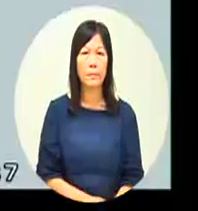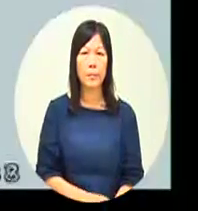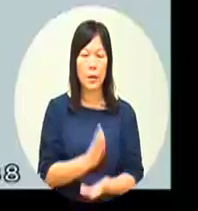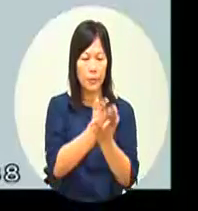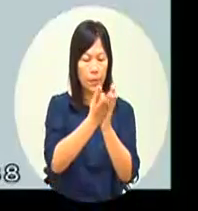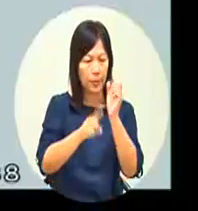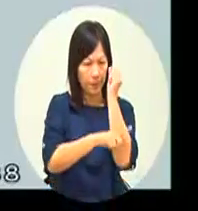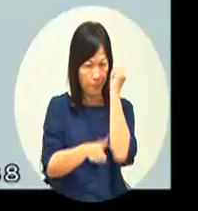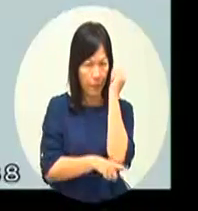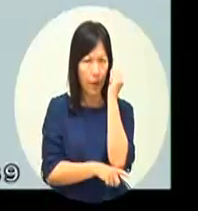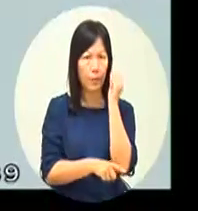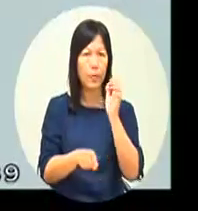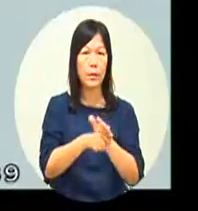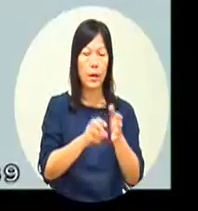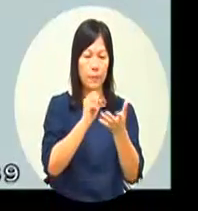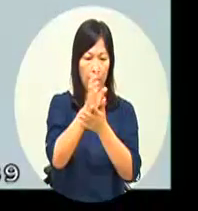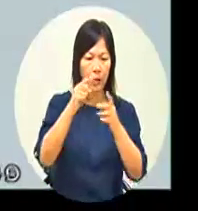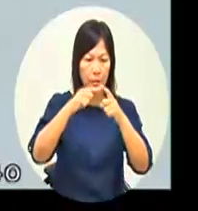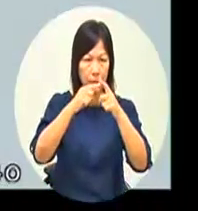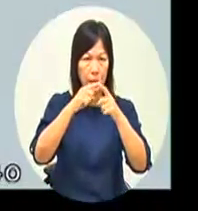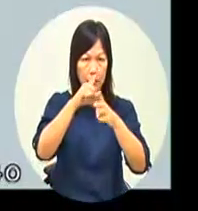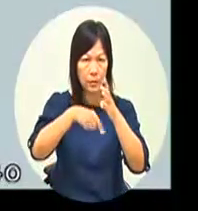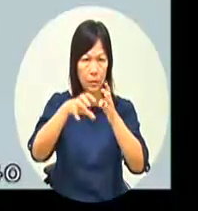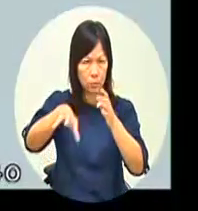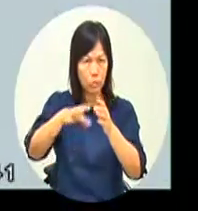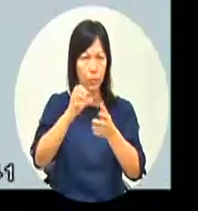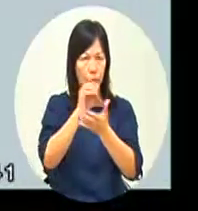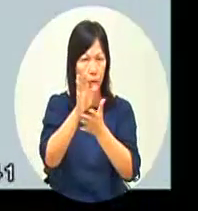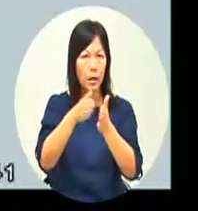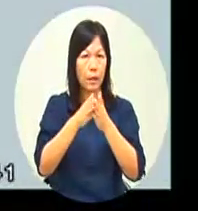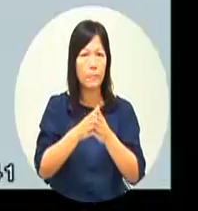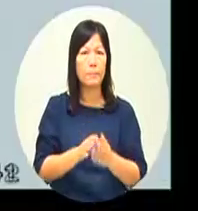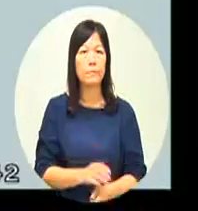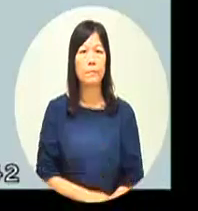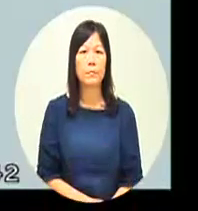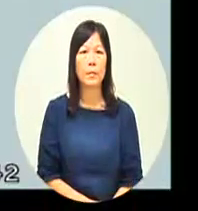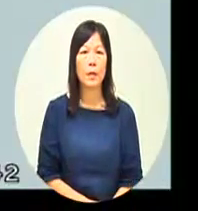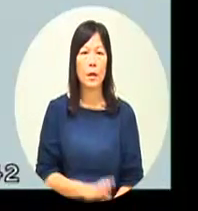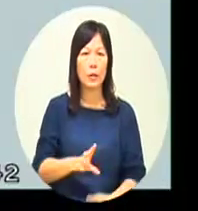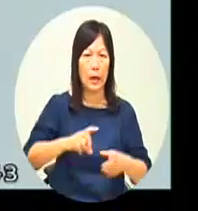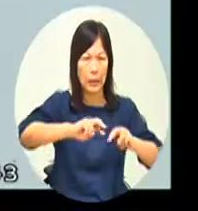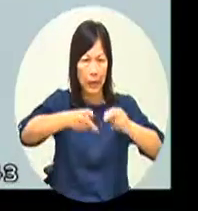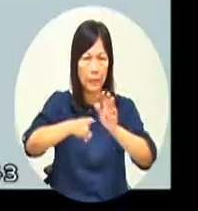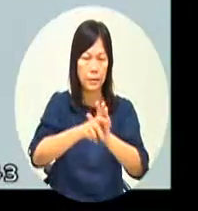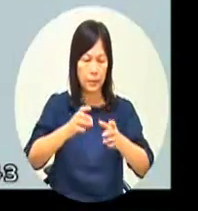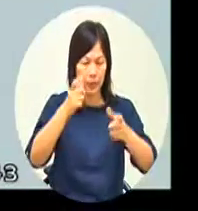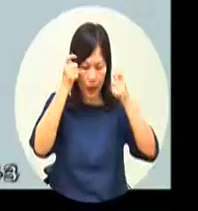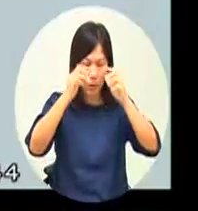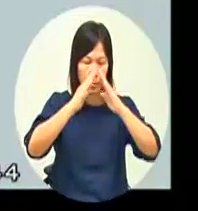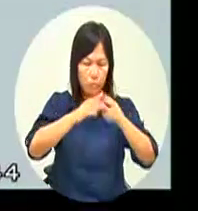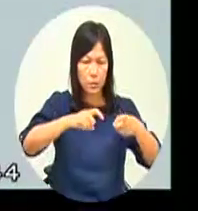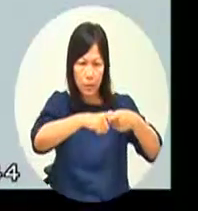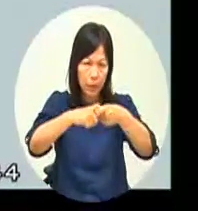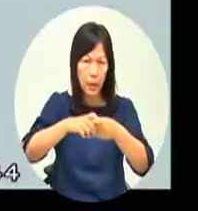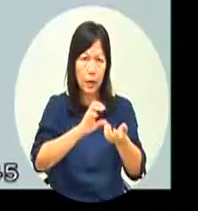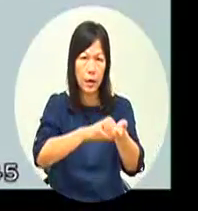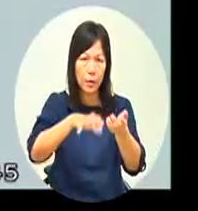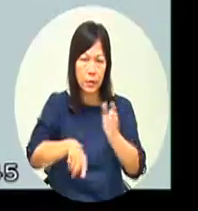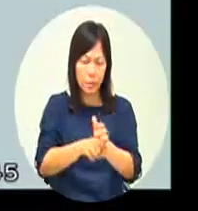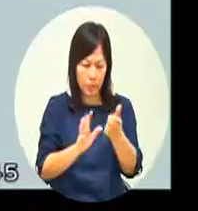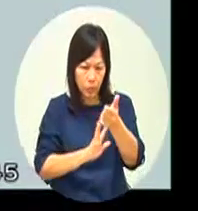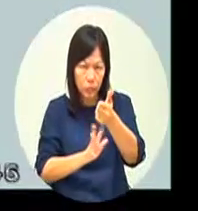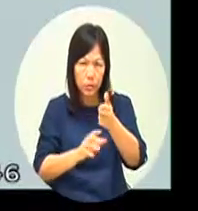法规，报告机关高雄市政府人事处，案由修正高雄市立联合医院组织规